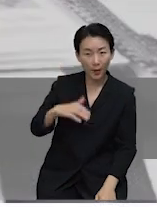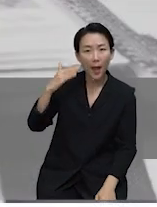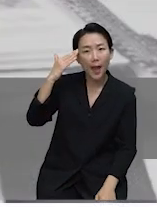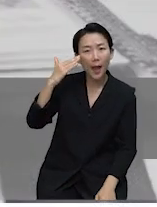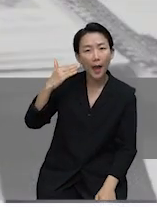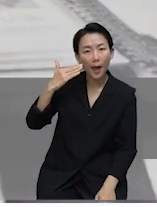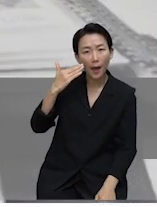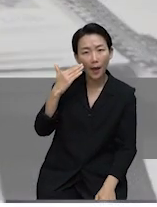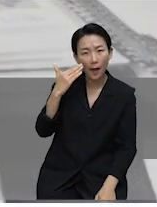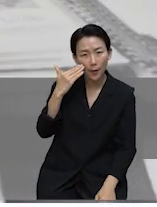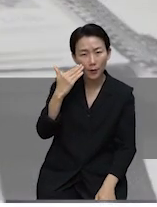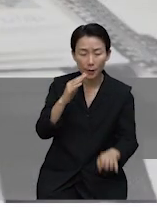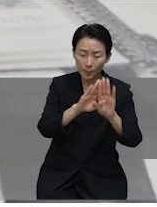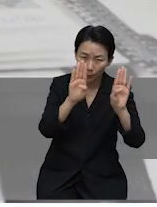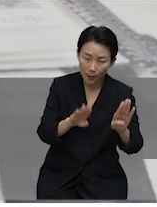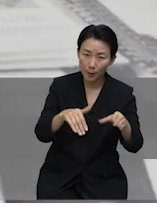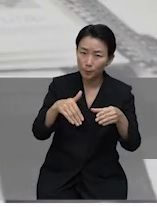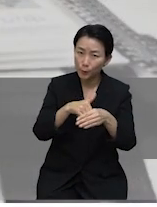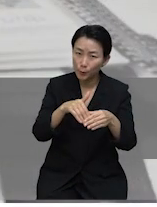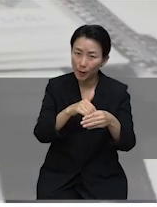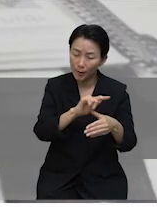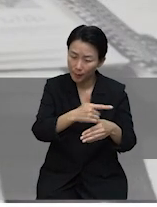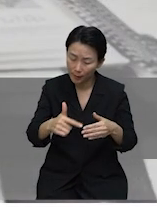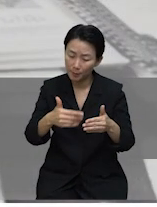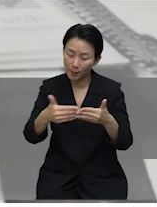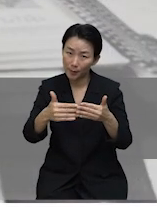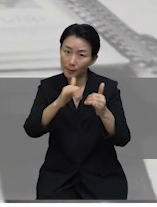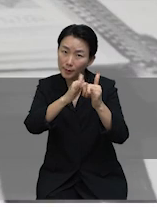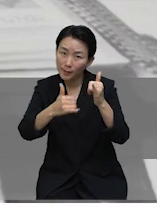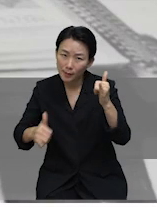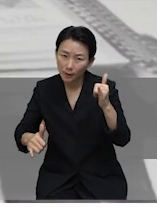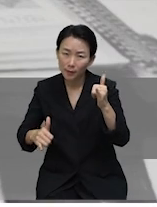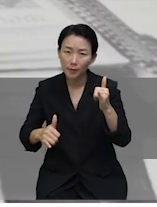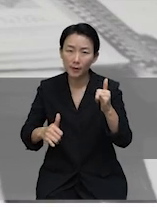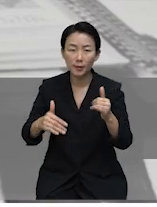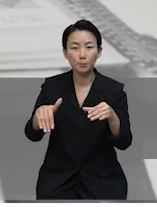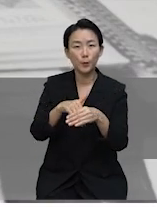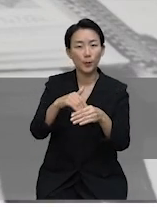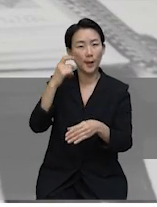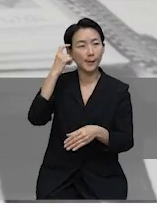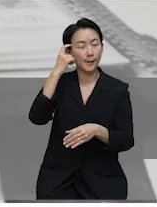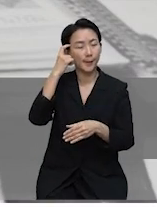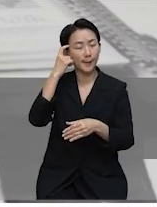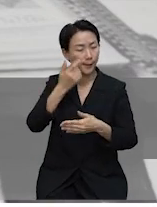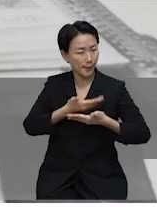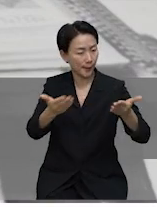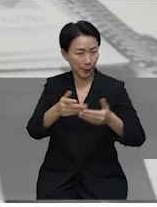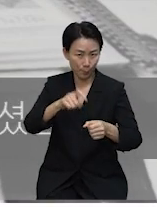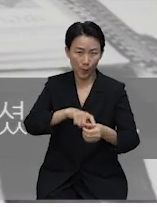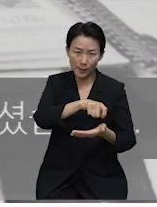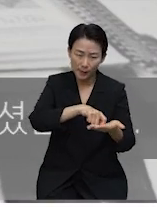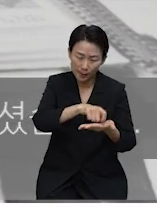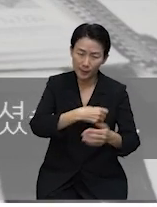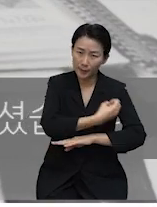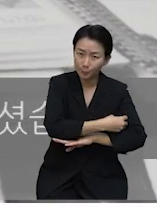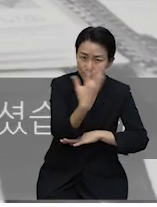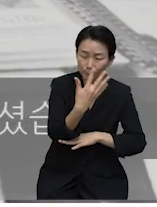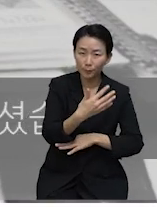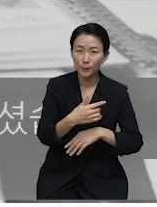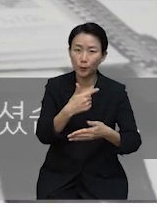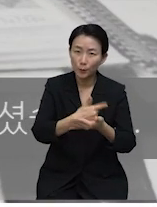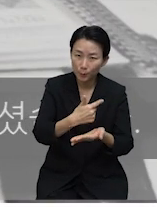우선 국내에서는 우리나라의 박물관과 문화재, 미술사와 문화의식 전반을 아우르는 글을 신문